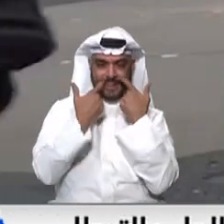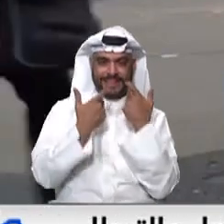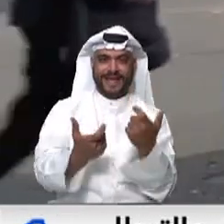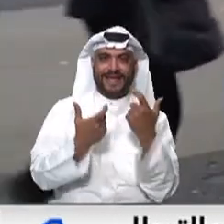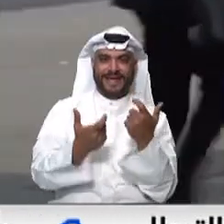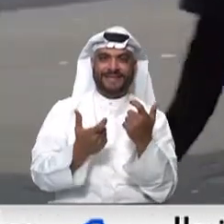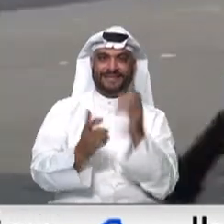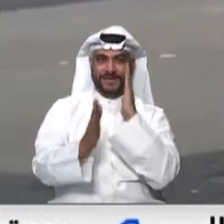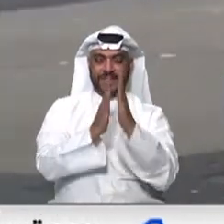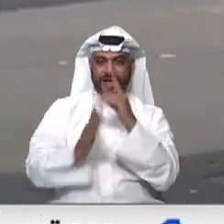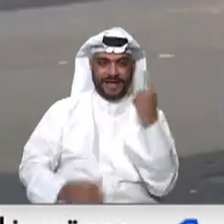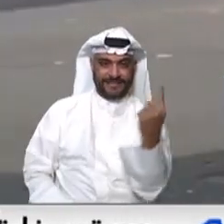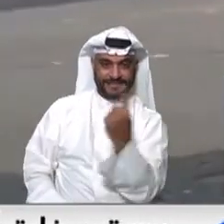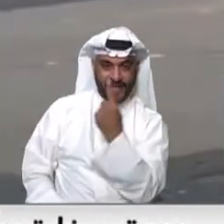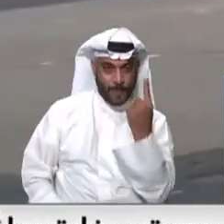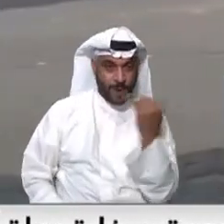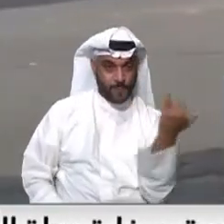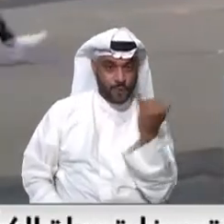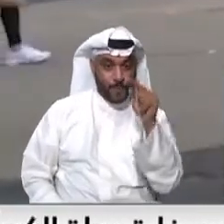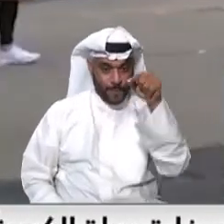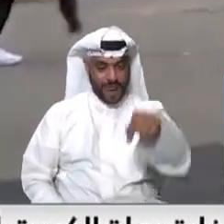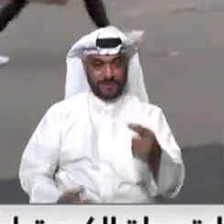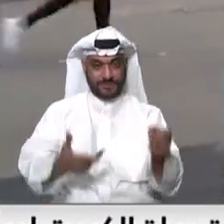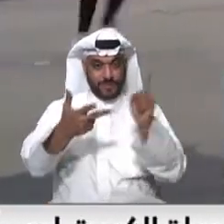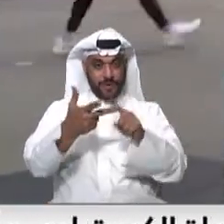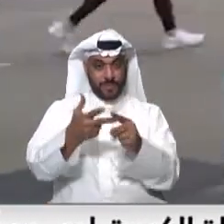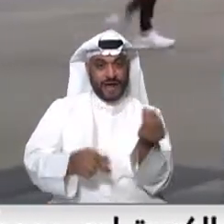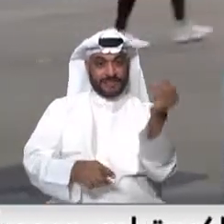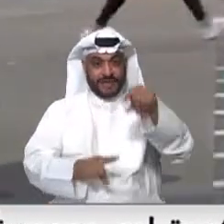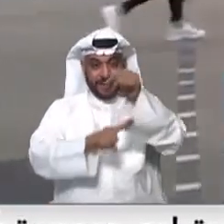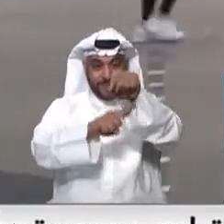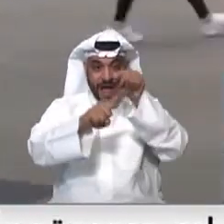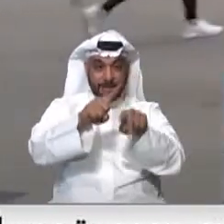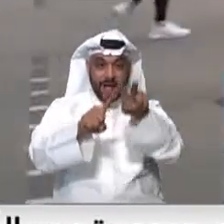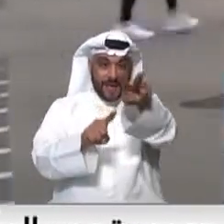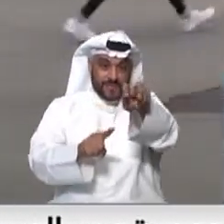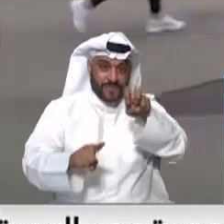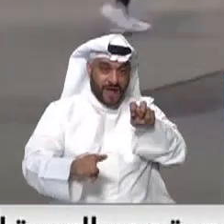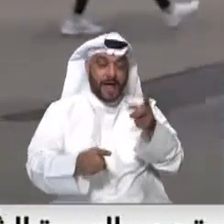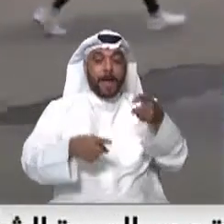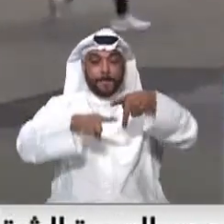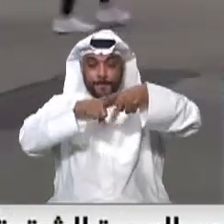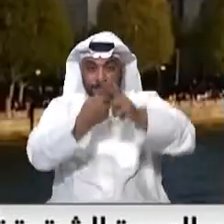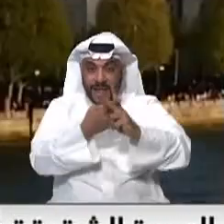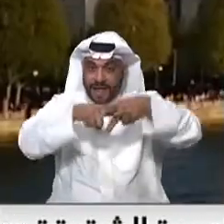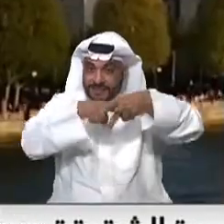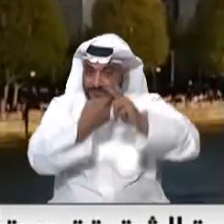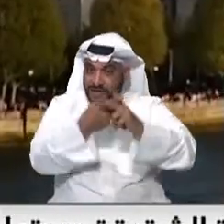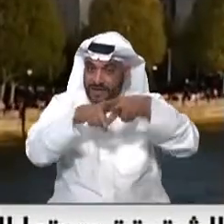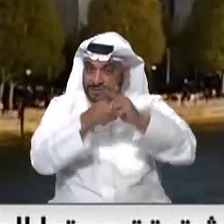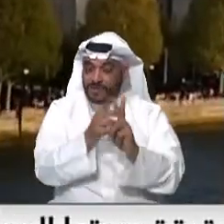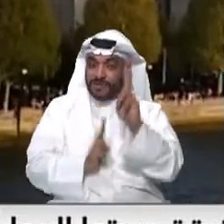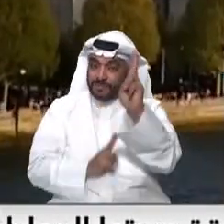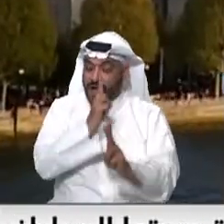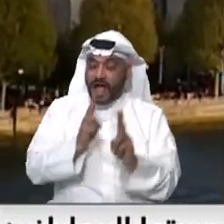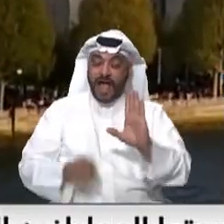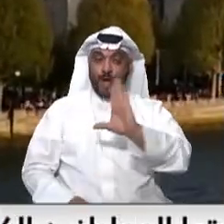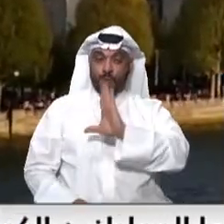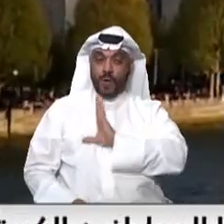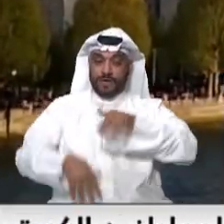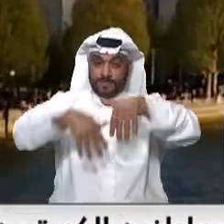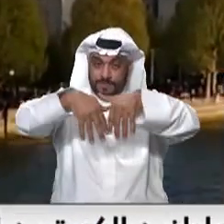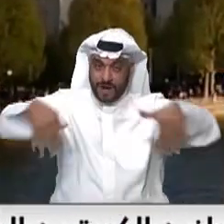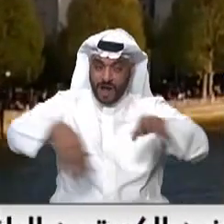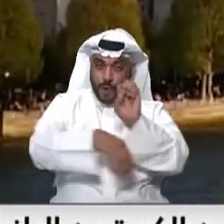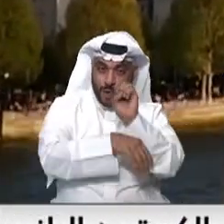الساحة الدولية، وأيضا لقيمتها المضافة وقوتها في مجالات أخرى صناعية ودفاعية وتعليمية وثقافية